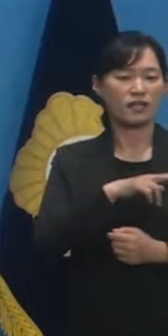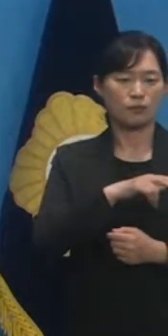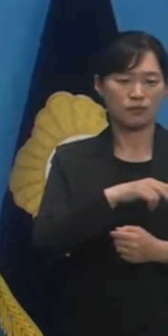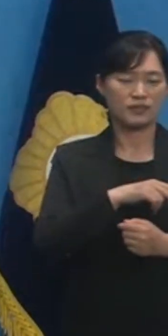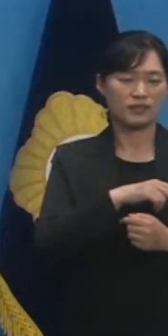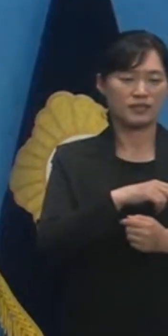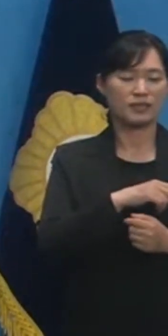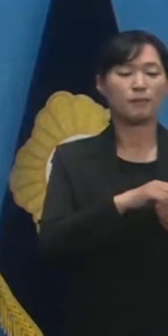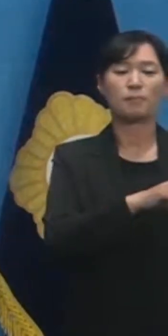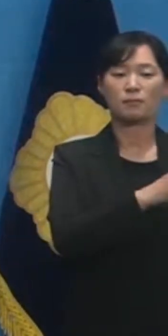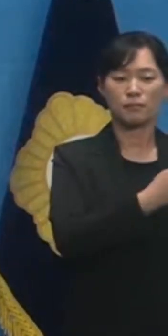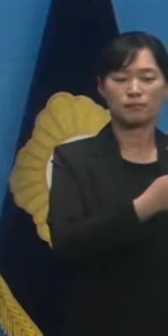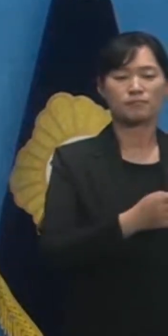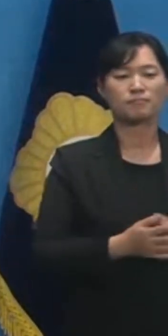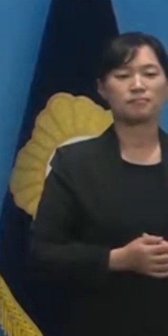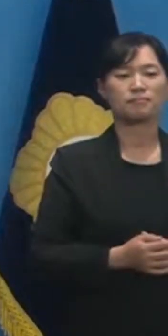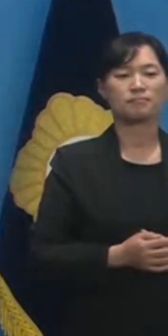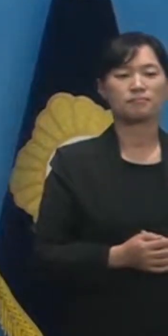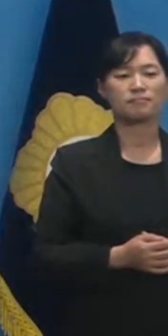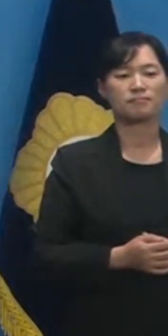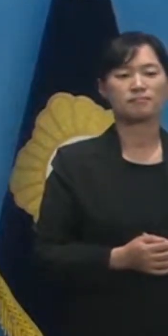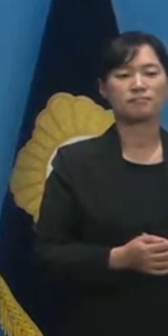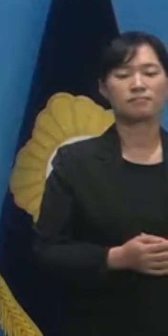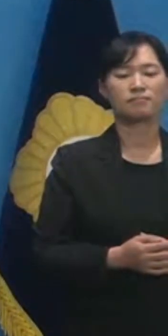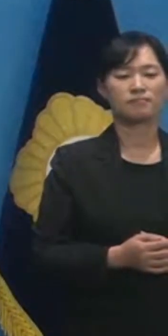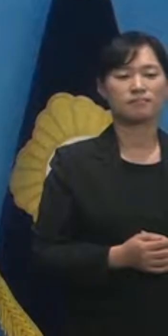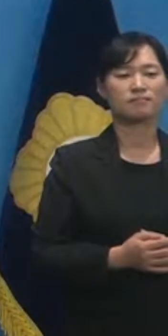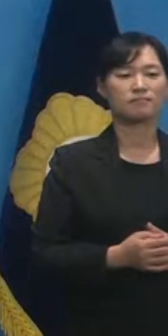의원이 발표하겠습니다.